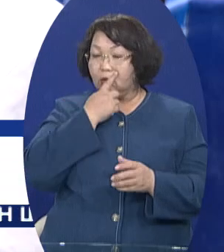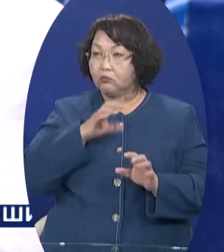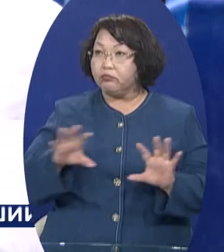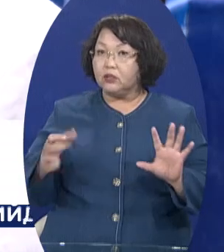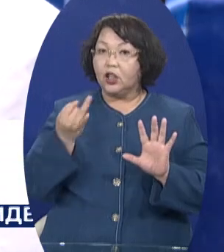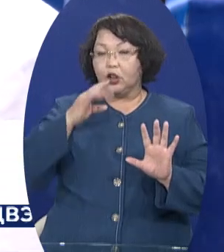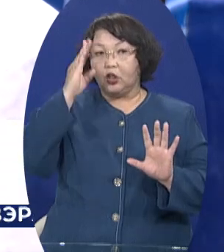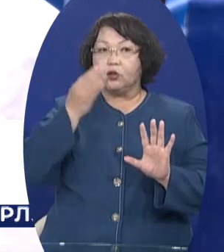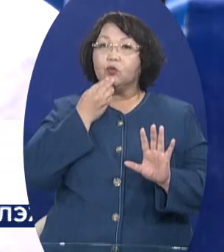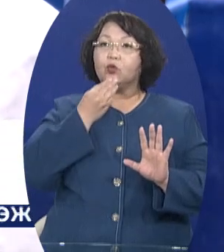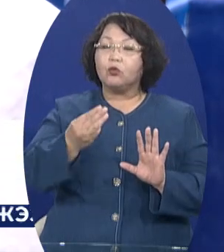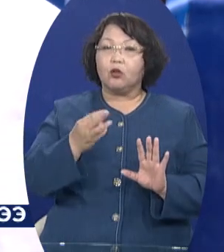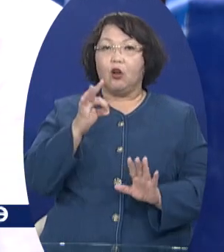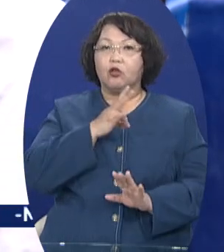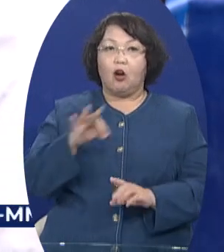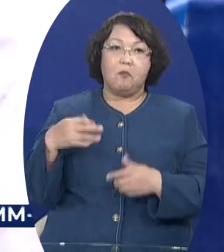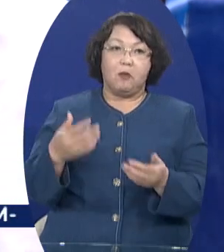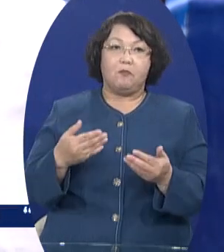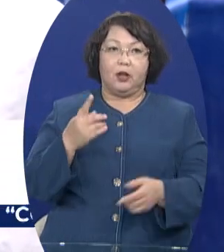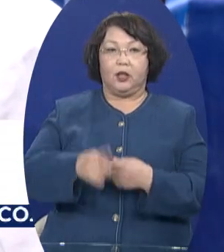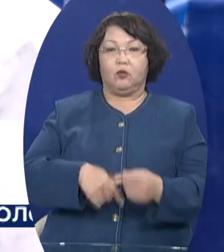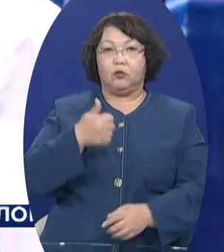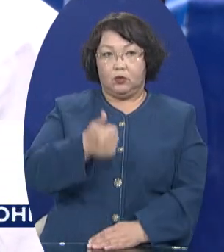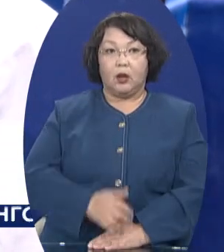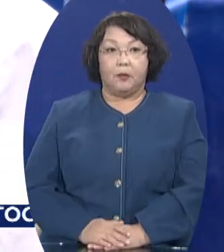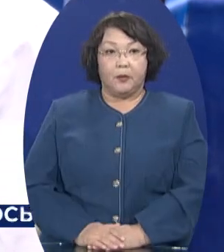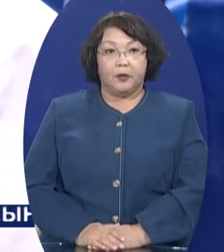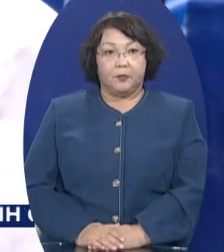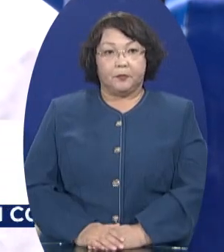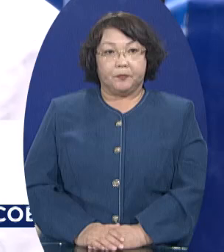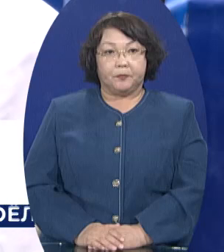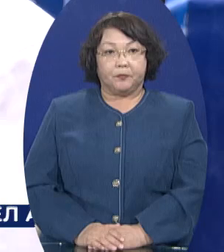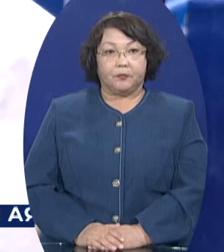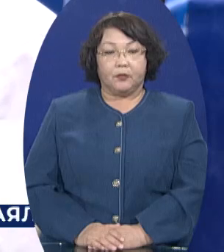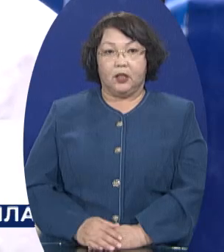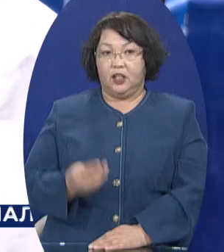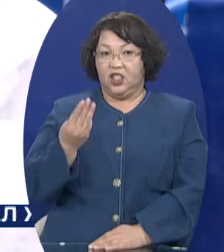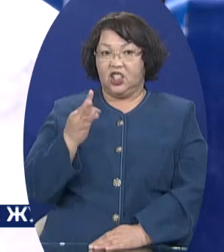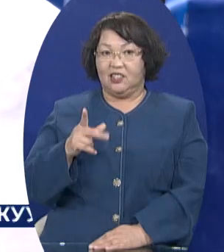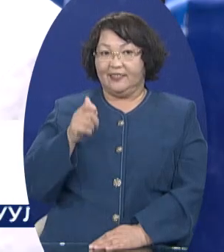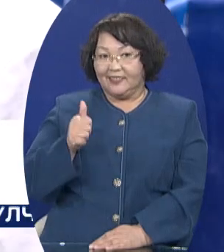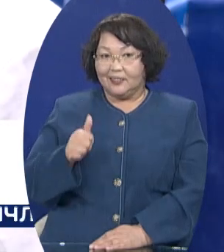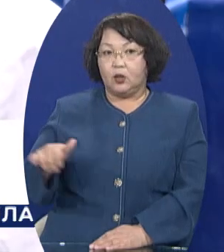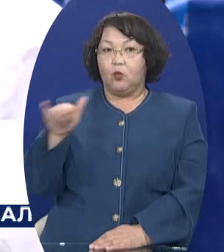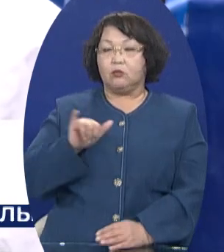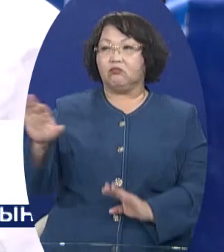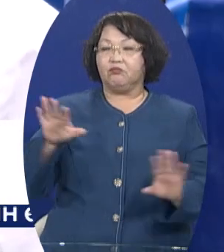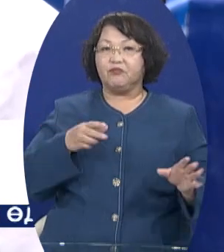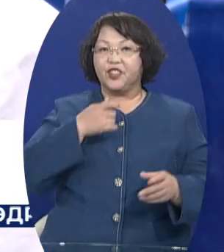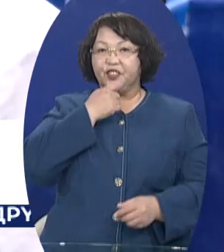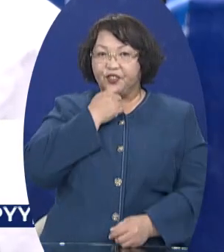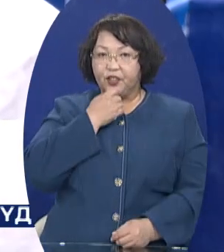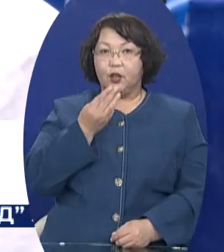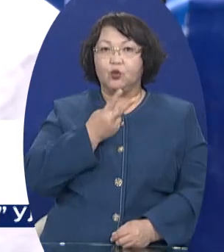тод бас шодрох байх магадлал нь илүү өндөр тийм байдлаар харагдаж байна. За яг одоо бас мэдээж шилдэгүүд ус болгоны шилдэг шүүгчнэрэнд ирсэн байгаа. Тийм